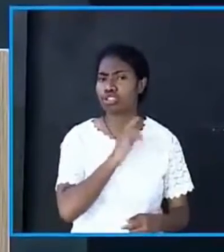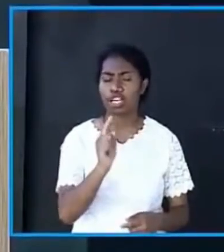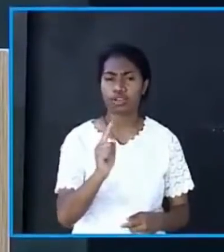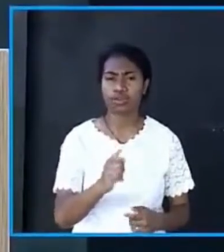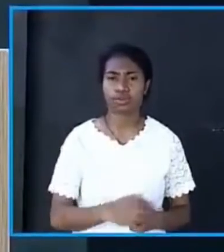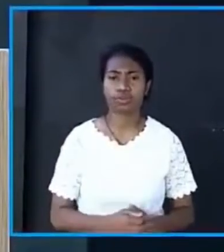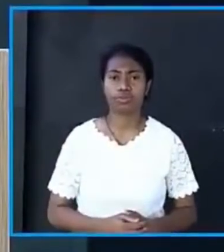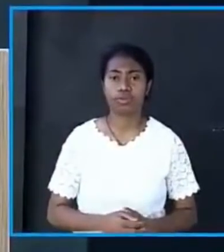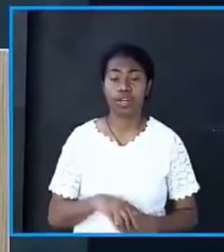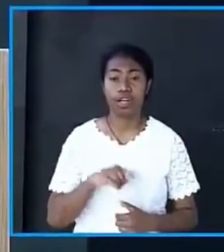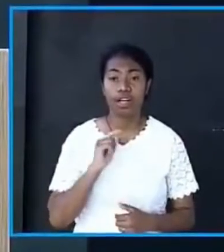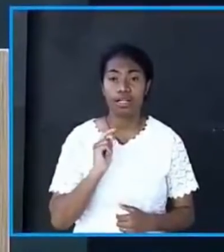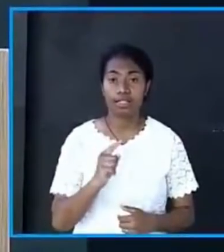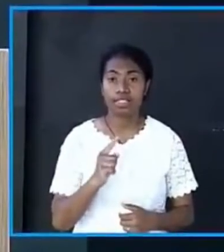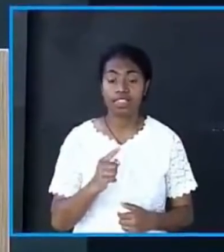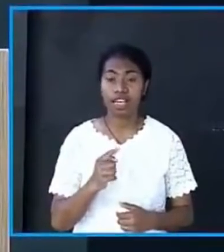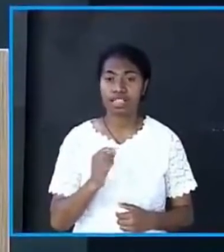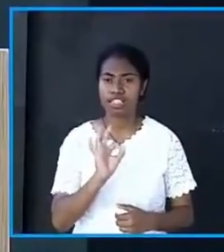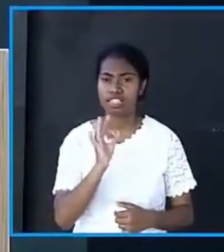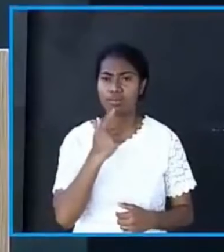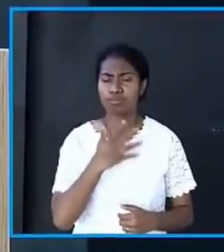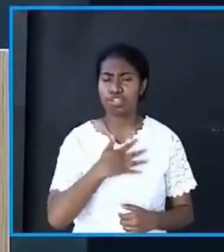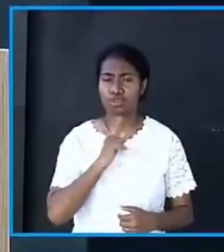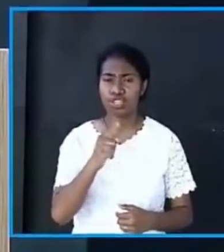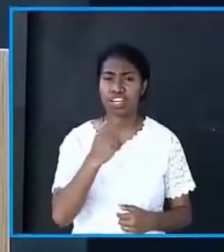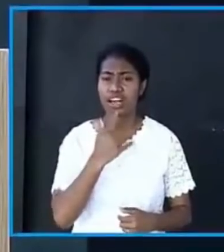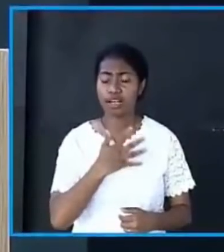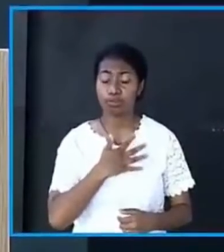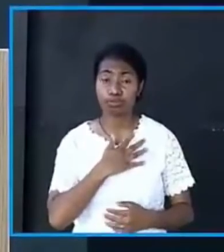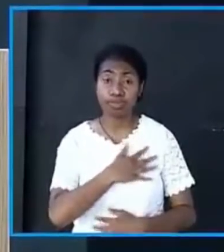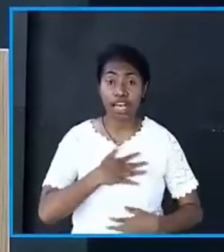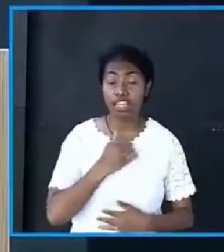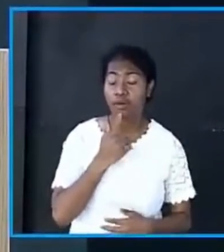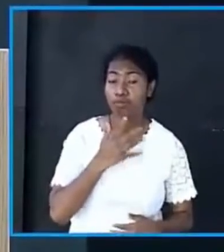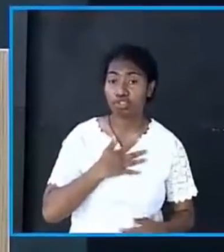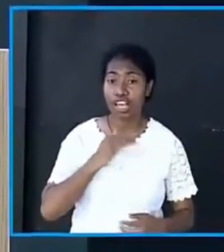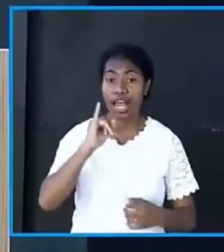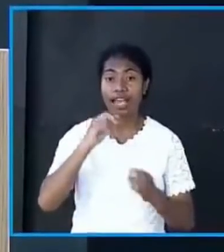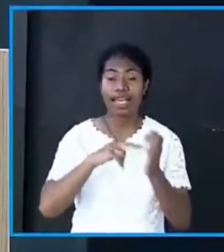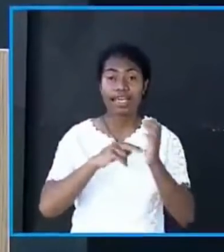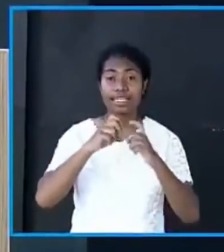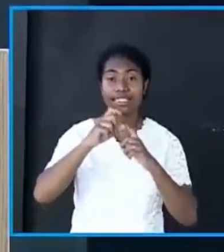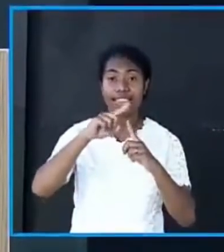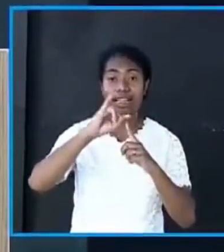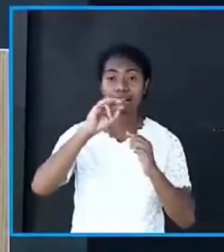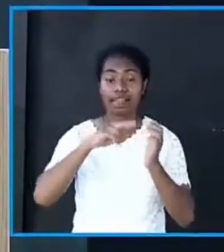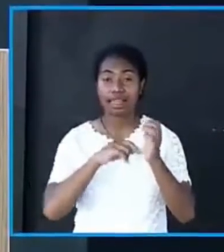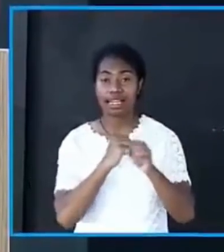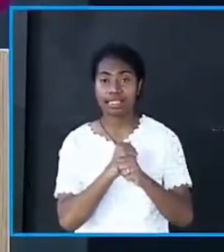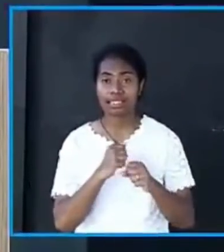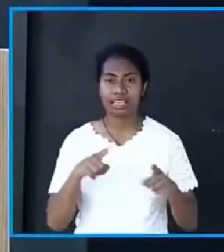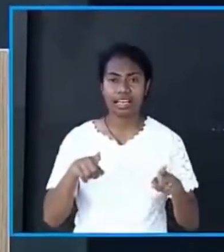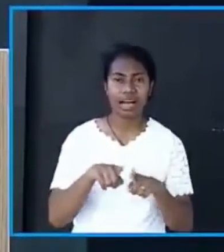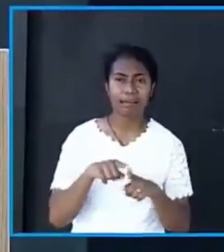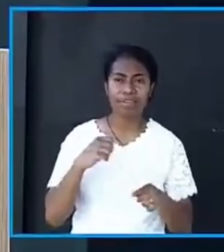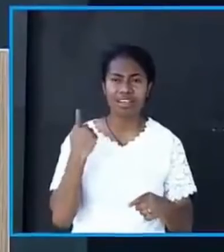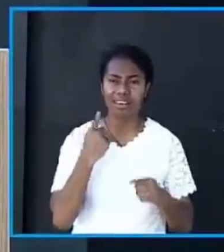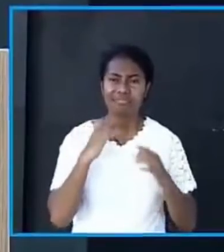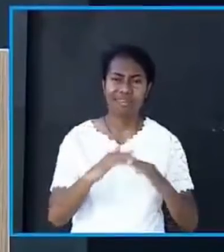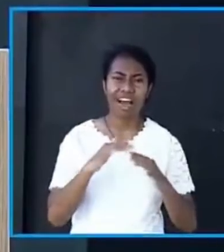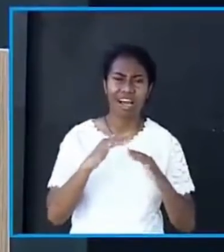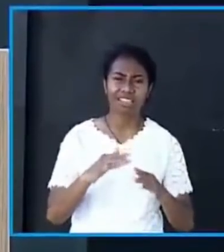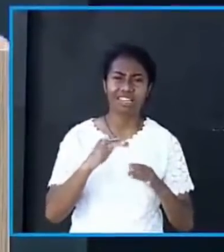dia akan bunyi dia punya insting dia memang dilengkapi dengan begitu banyak insting yang